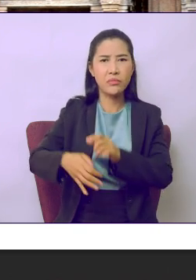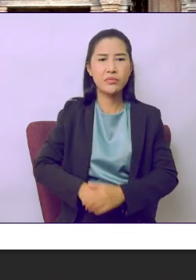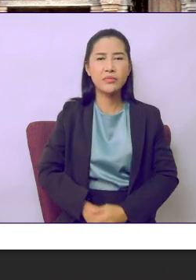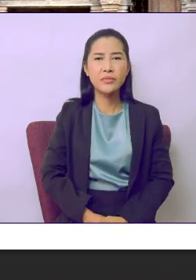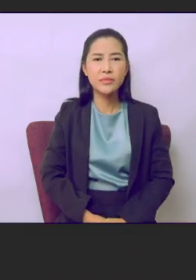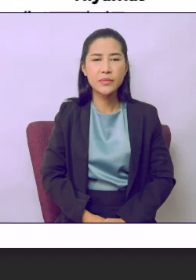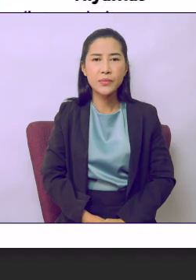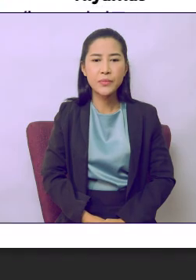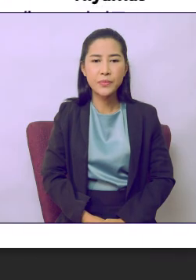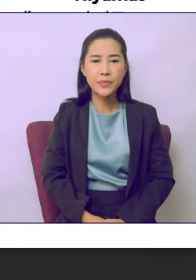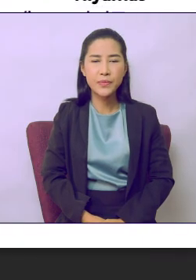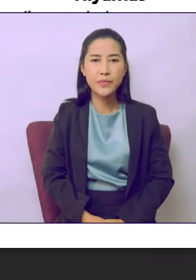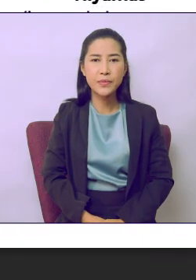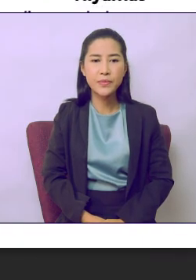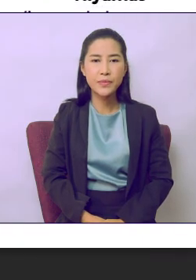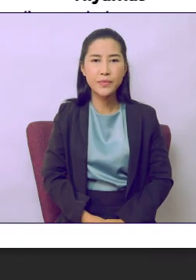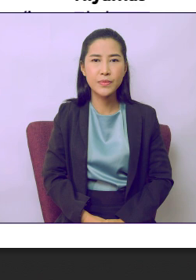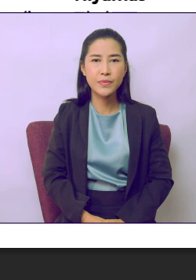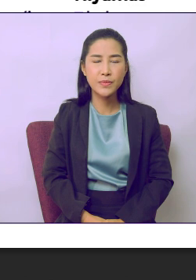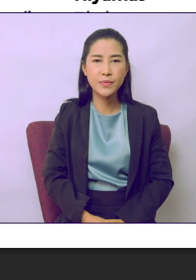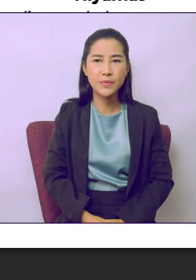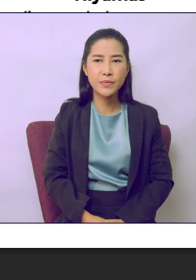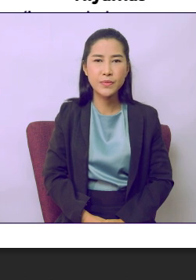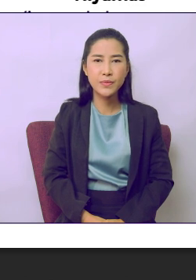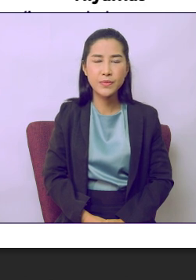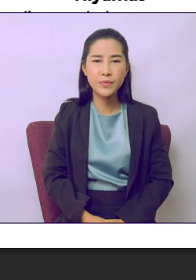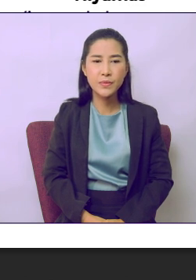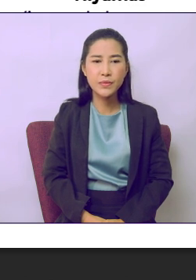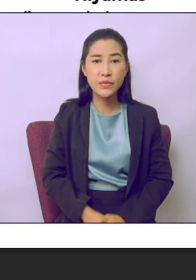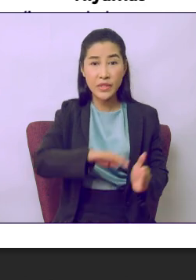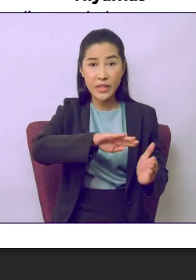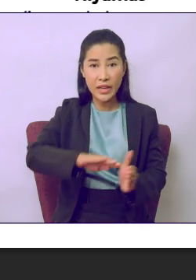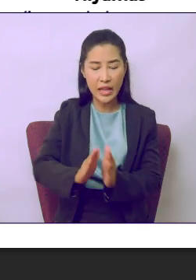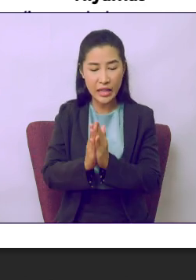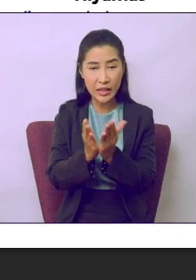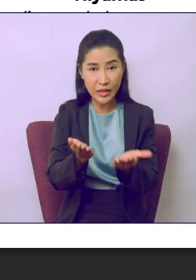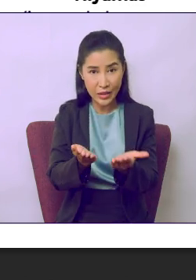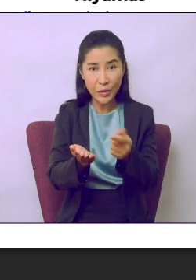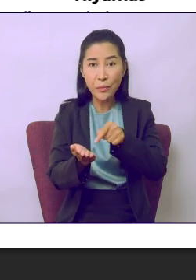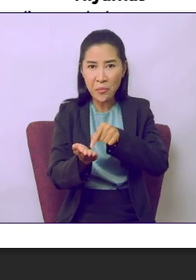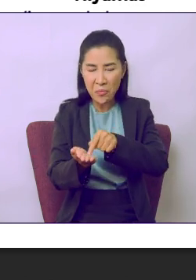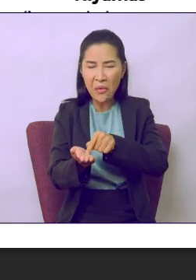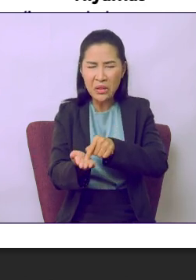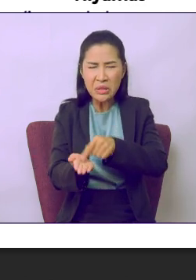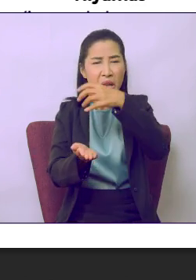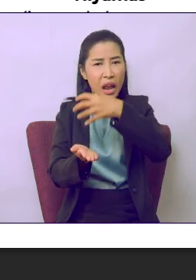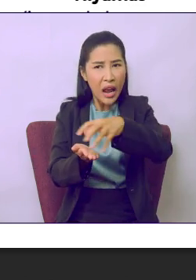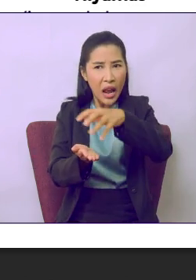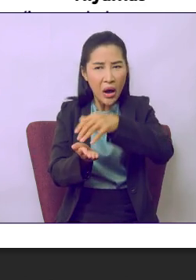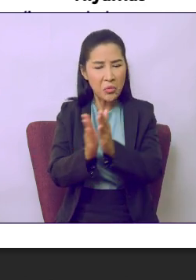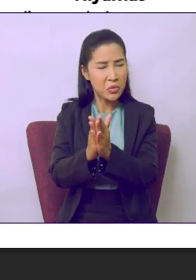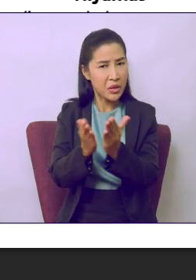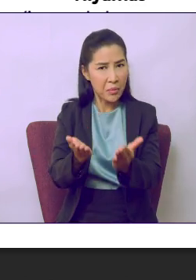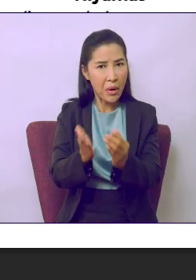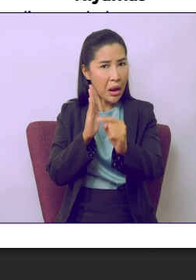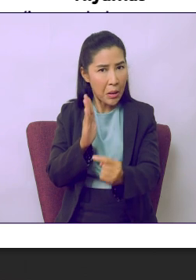นะครับอ่ะคราวนี้นะครับจากตำราที่ผมกล่าวไว้เมื่อกี้นะครับตำราเล่ม